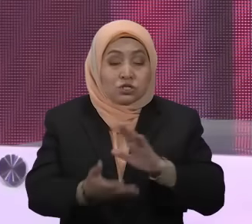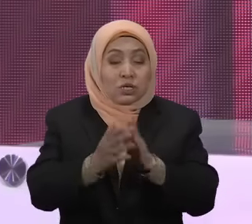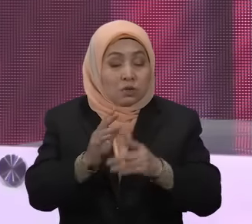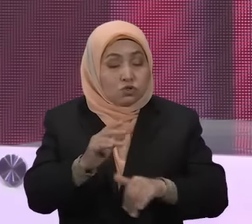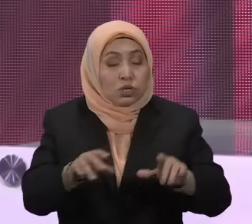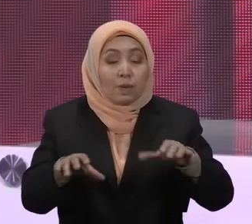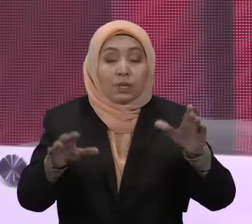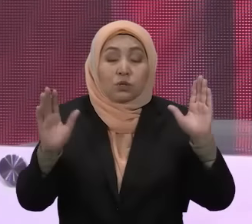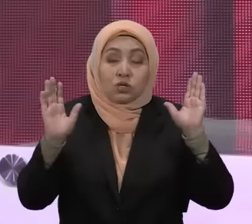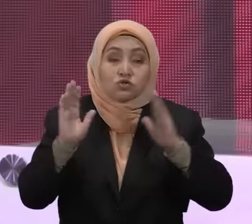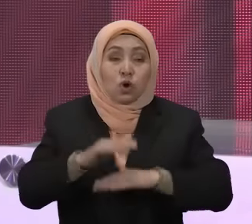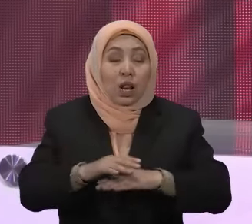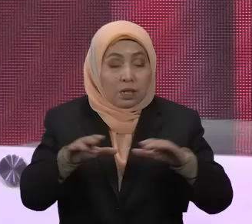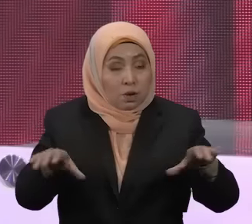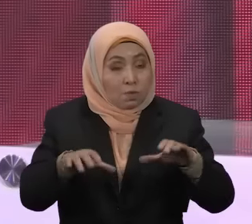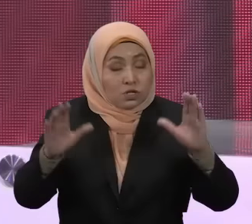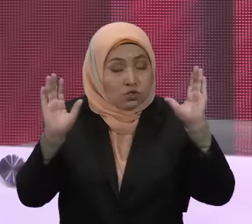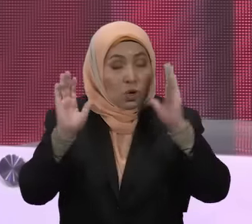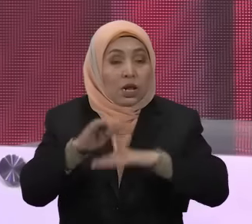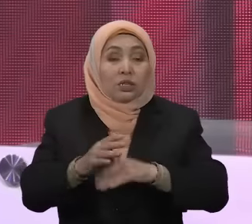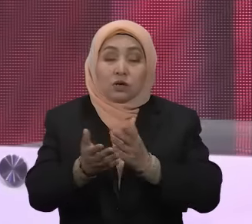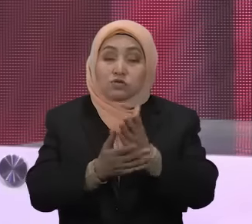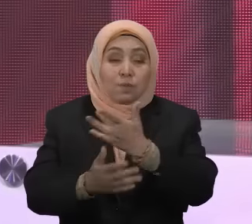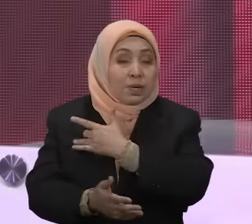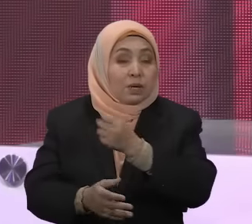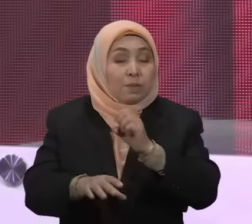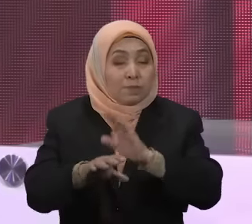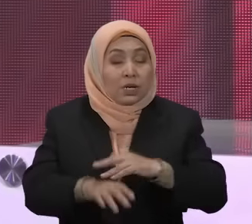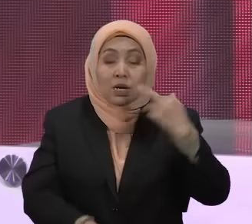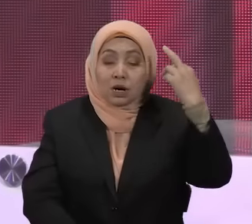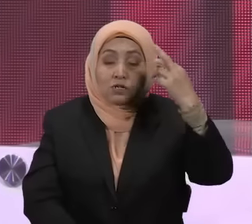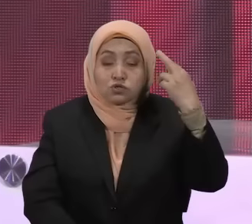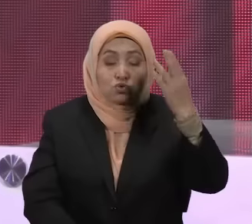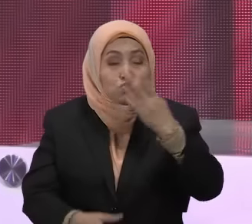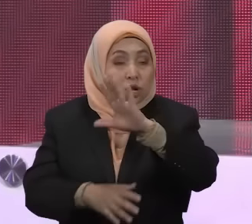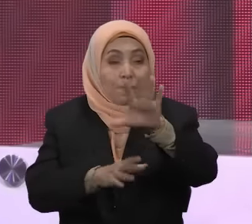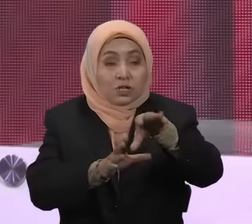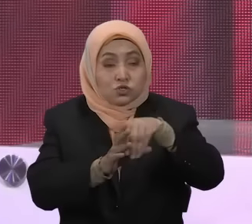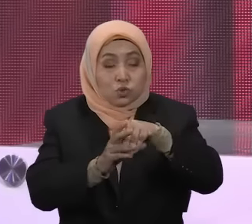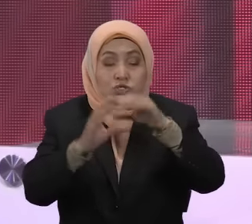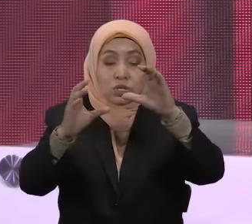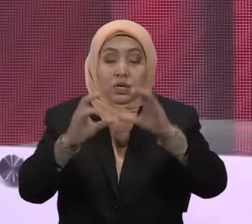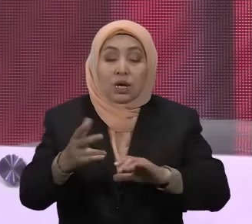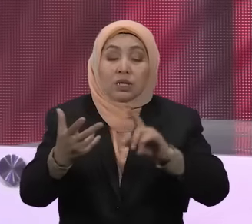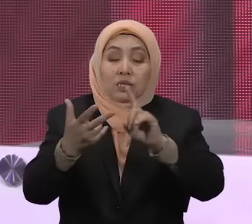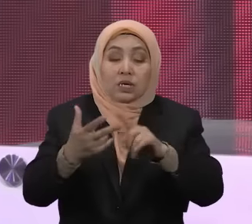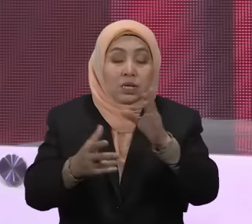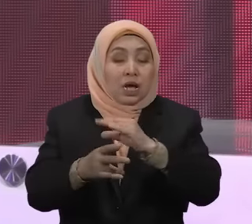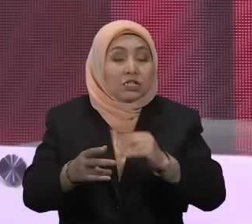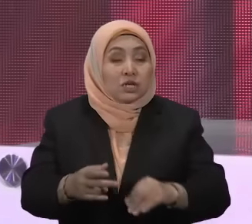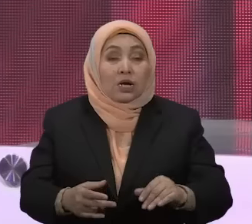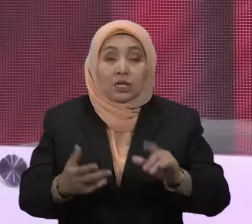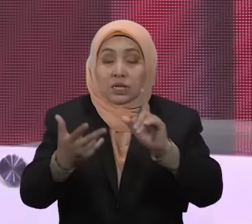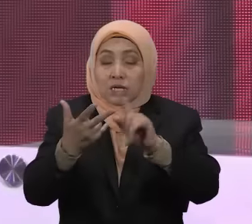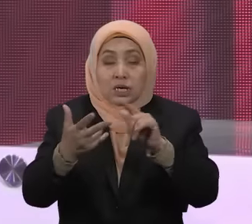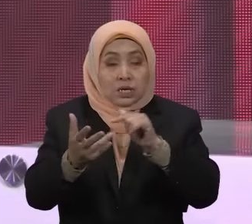seorang mendirikan solat, terus menunjukkan bahawa dia beriman kepada Rasul. Dah masuk ciri yang ketiga. Dan ciri yang